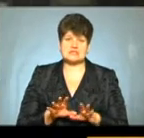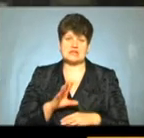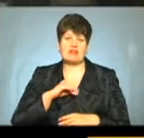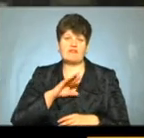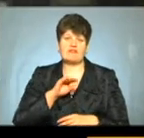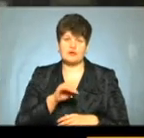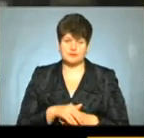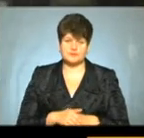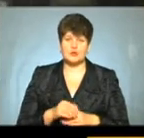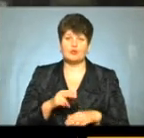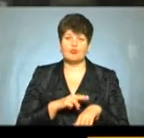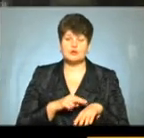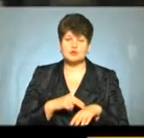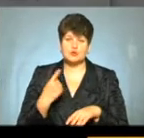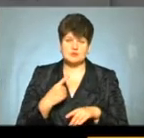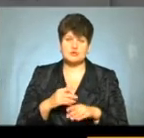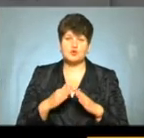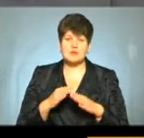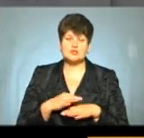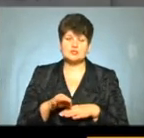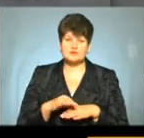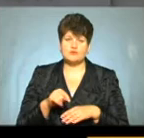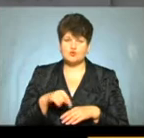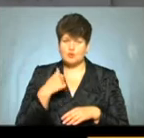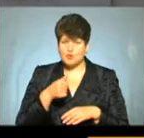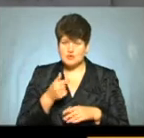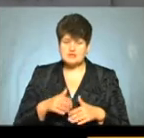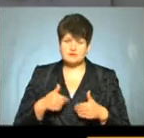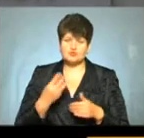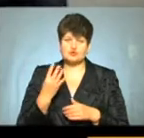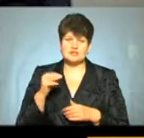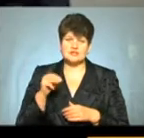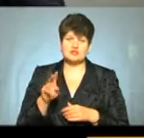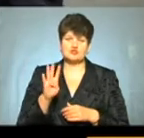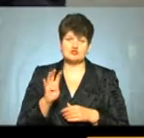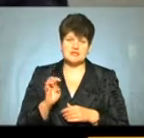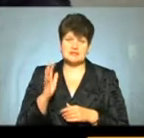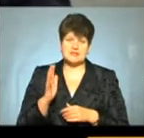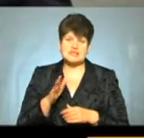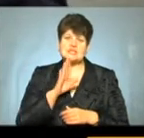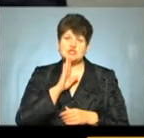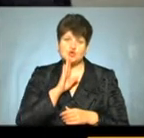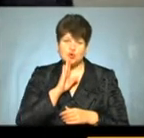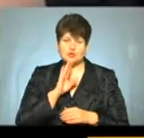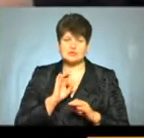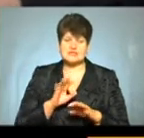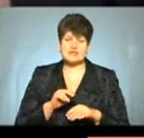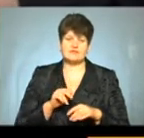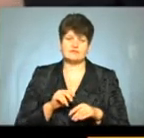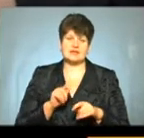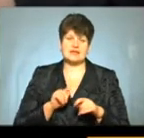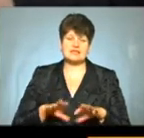До поліції в області через домашнє насильство цього року звернулося 4450 жінок, розповів інспектор